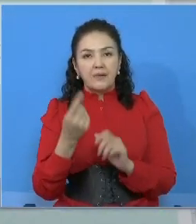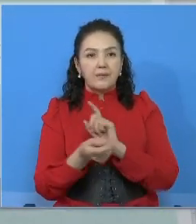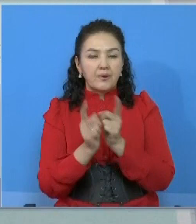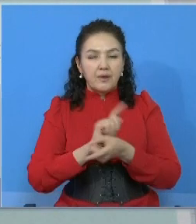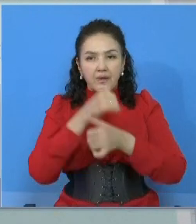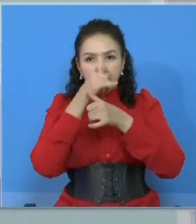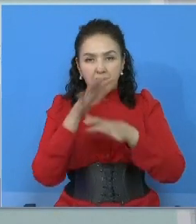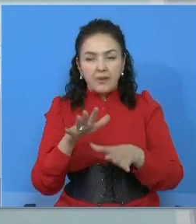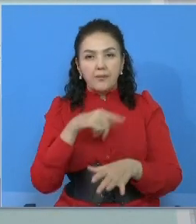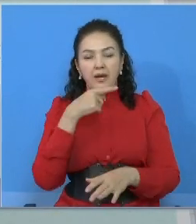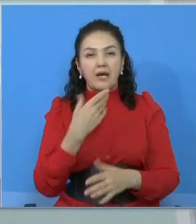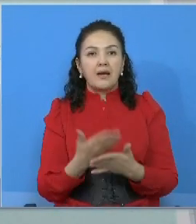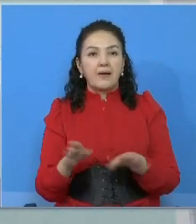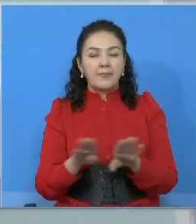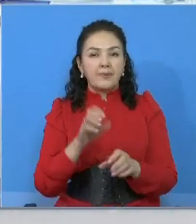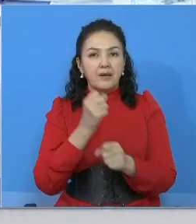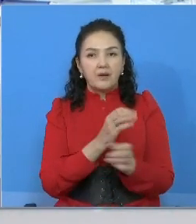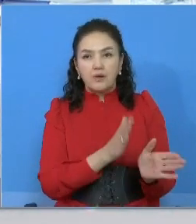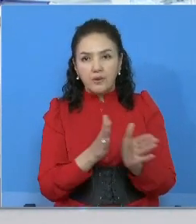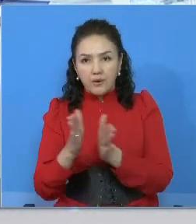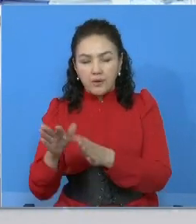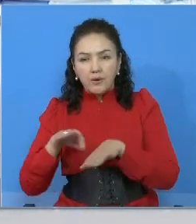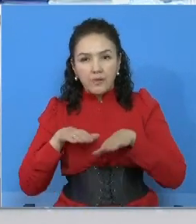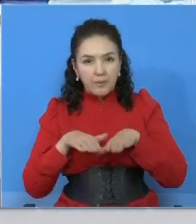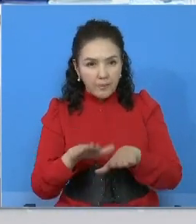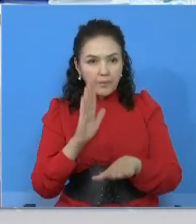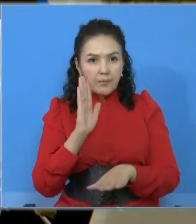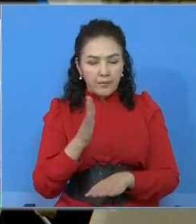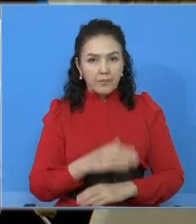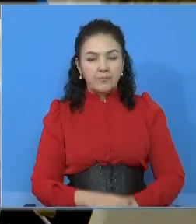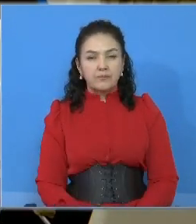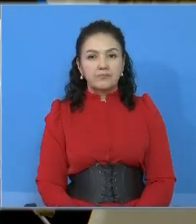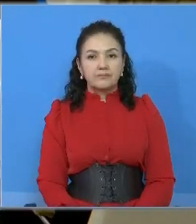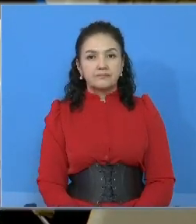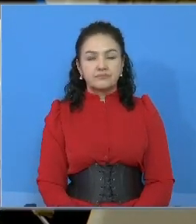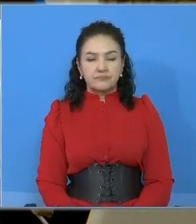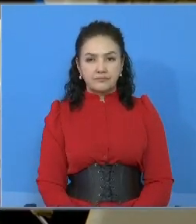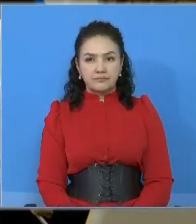өзгерту мүмкін емес дейді мамандар. Жұмыс кезең-кезеңмен жүзеге асады. Назыркөтеген Замат Халикенов, Ақтөбе телеарнасы.